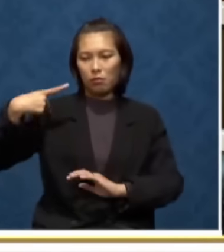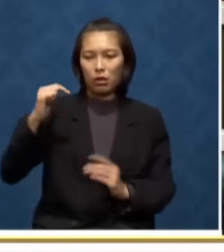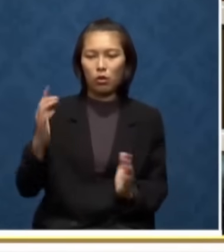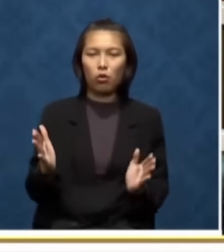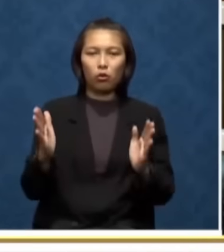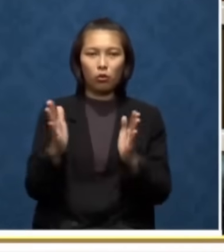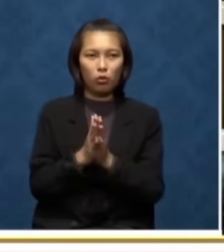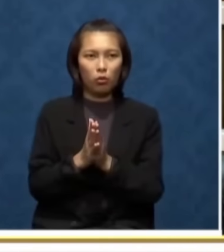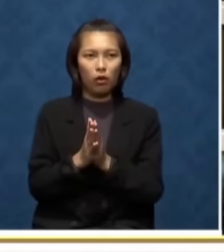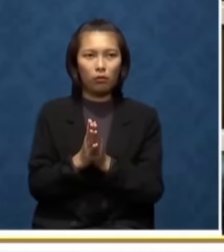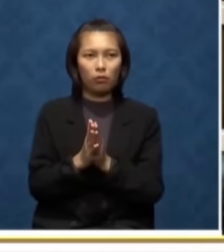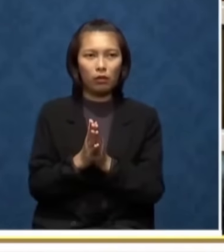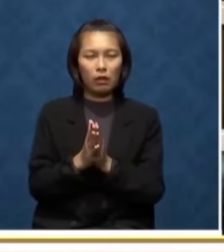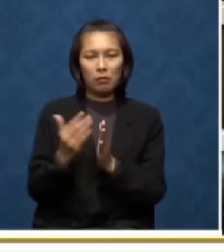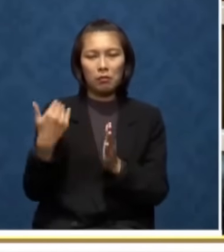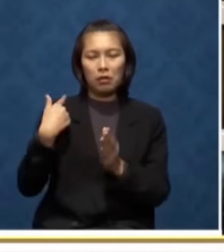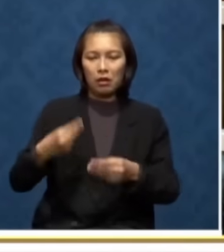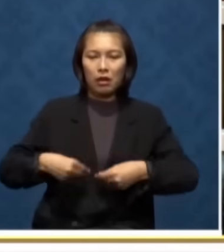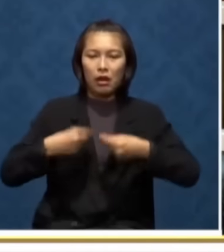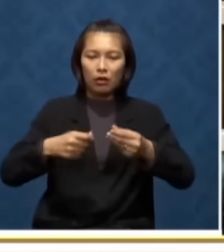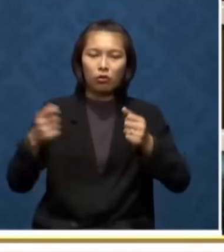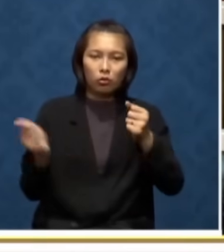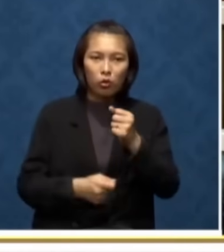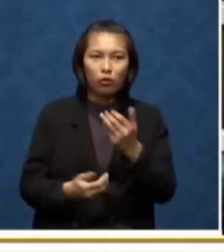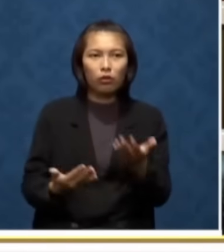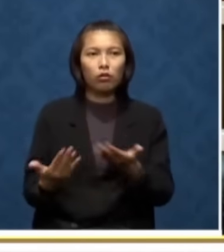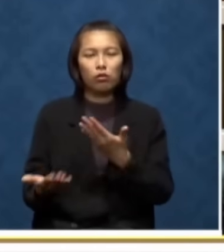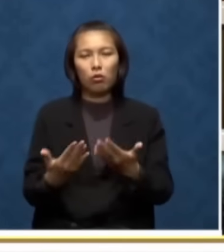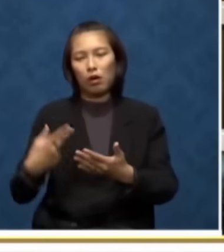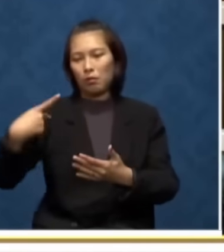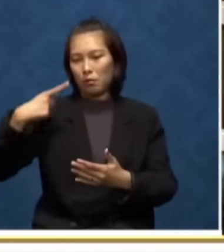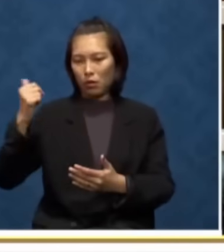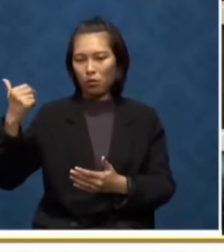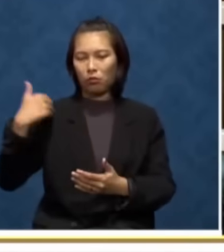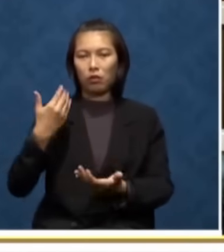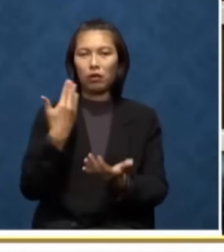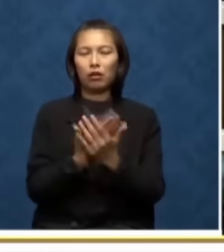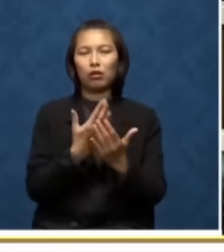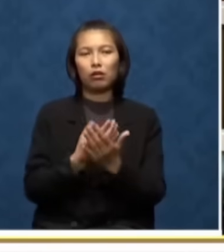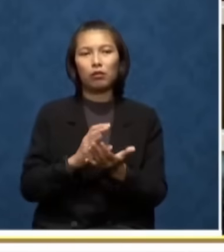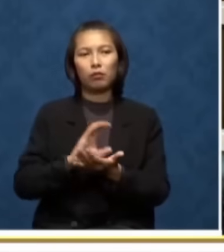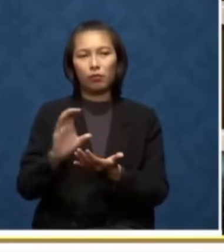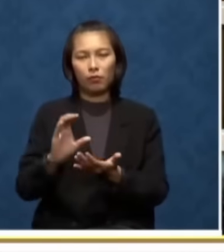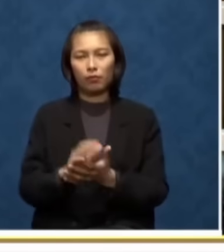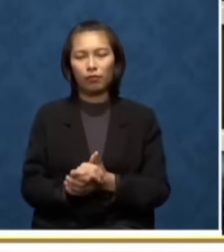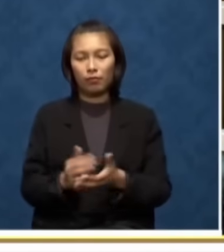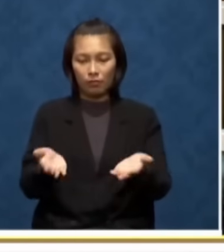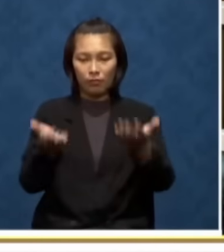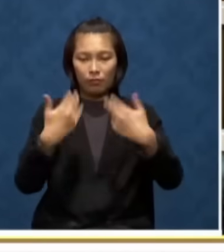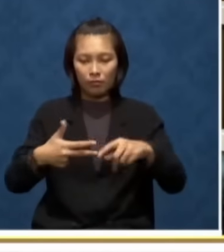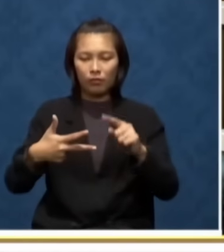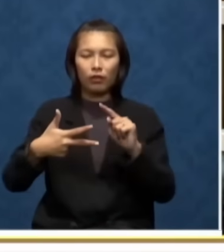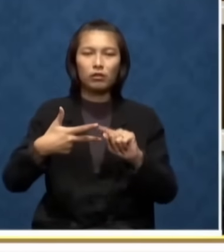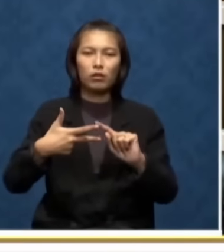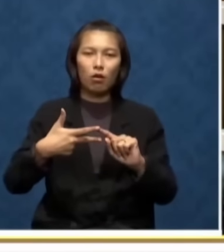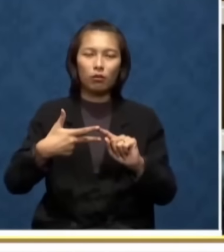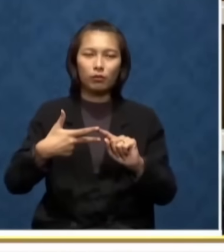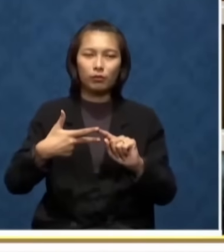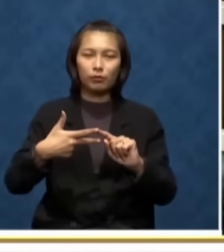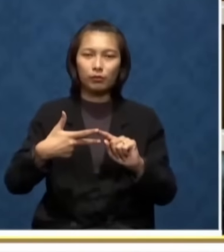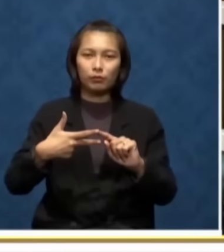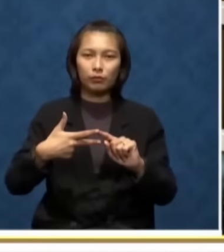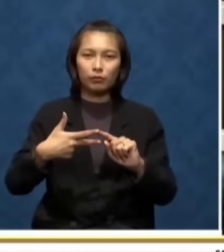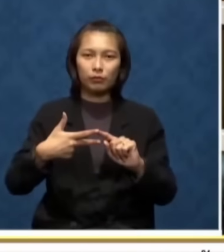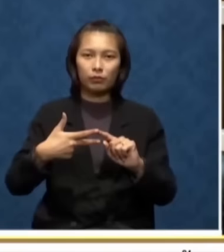ให้คุณให้โทษและหาประโยชน์จากกองทุนนี้ได้ประเด็นที่ 2ค่ะตัววัด